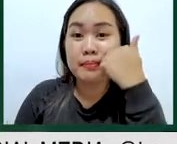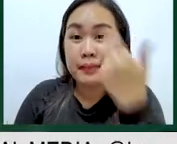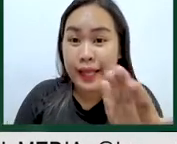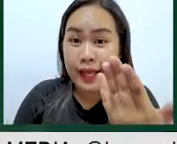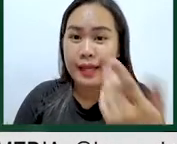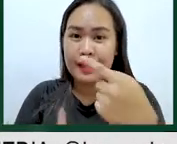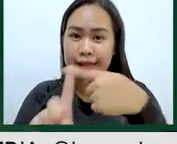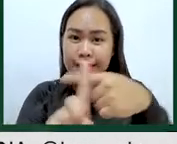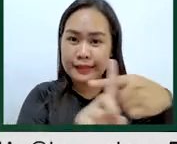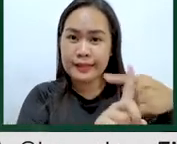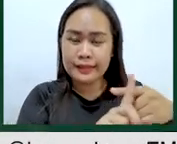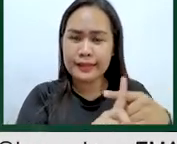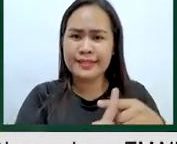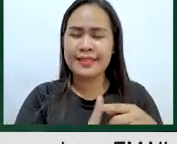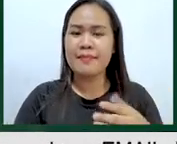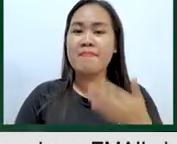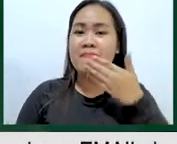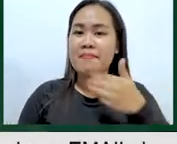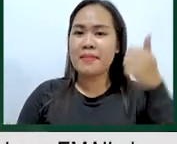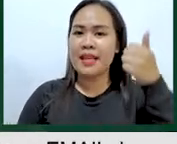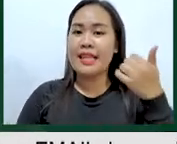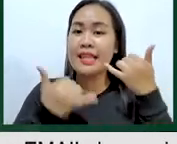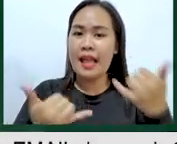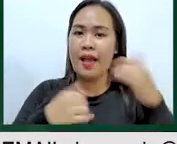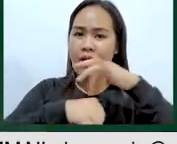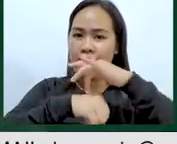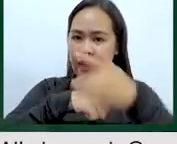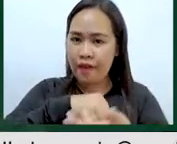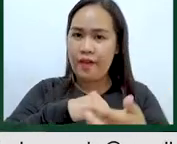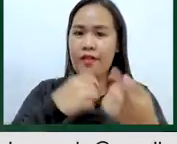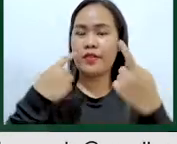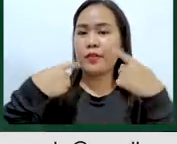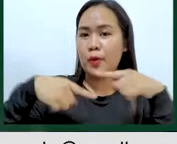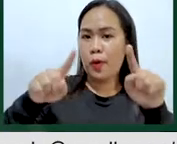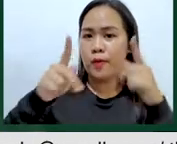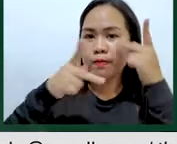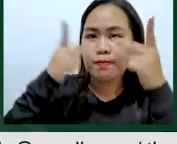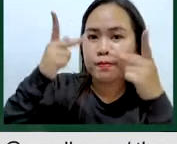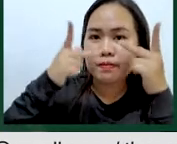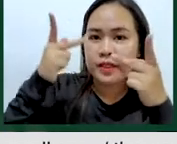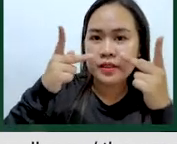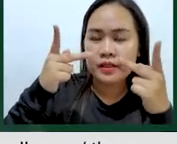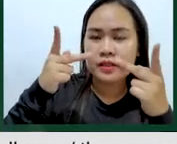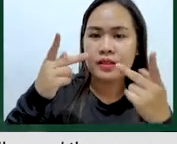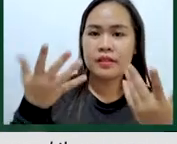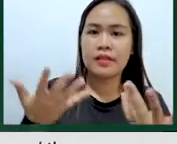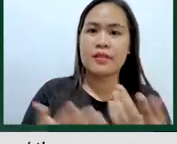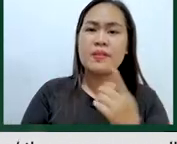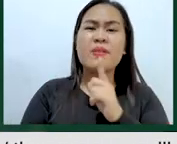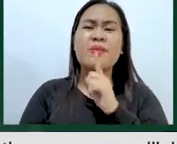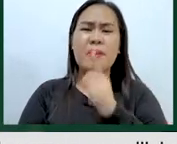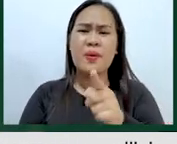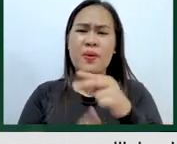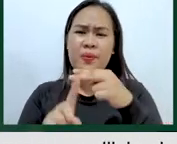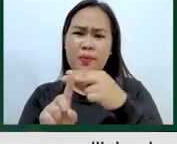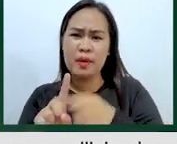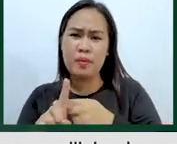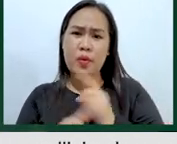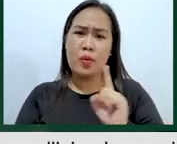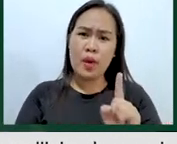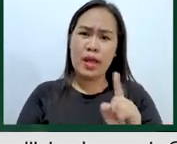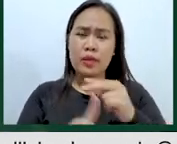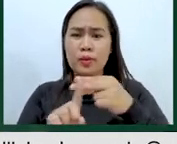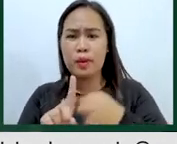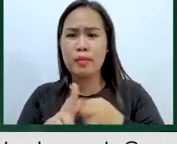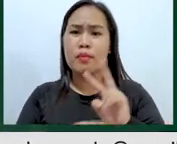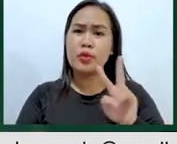no? Yun nga, I mean, petsa lang naman yun, eh. Date lang yan, eh, yung November 1, November 2. Pero yung